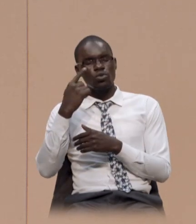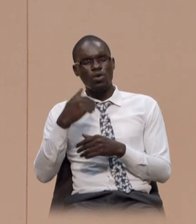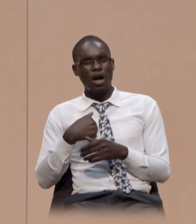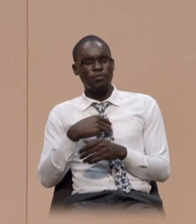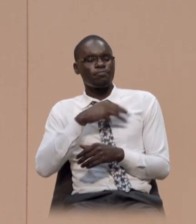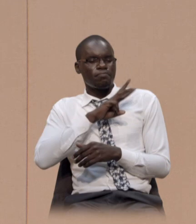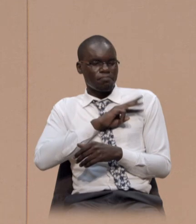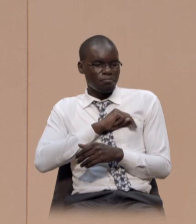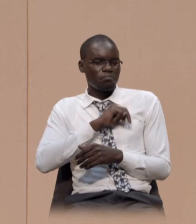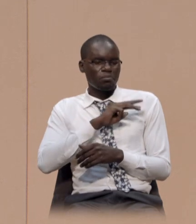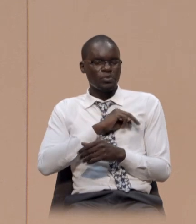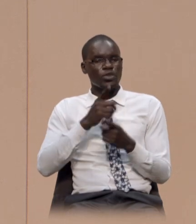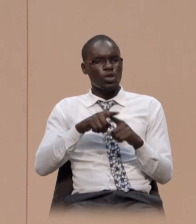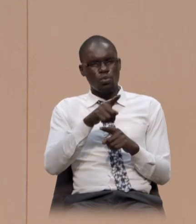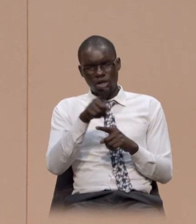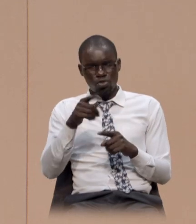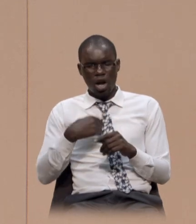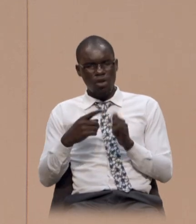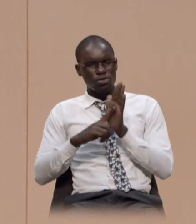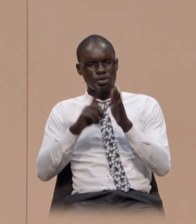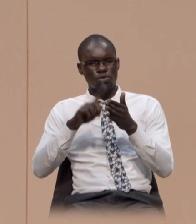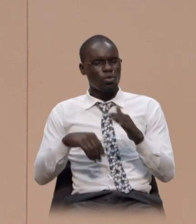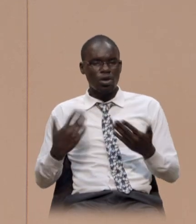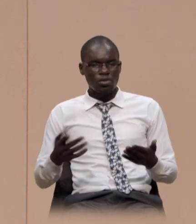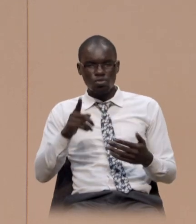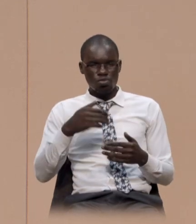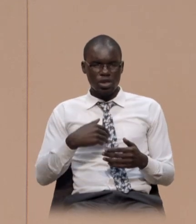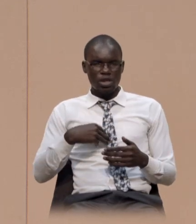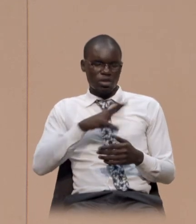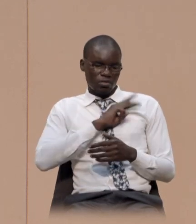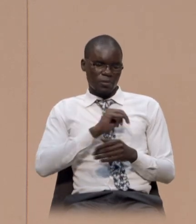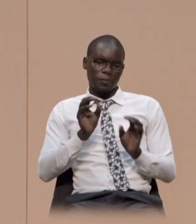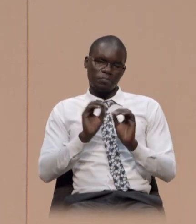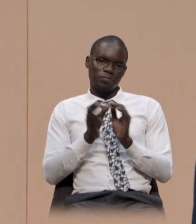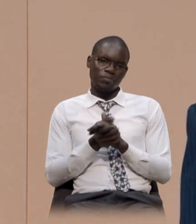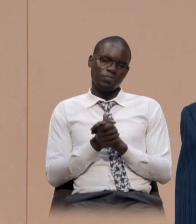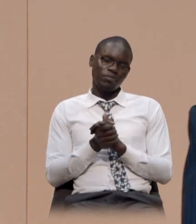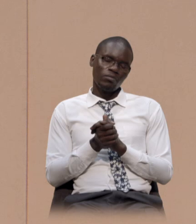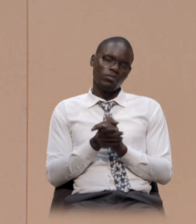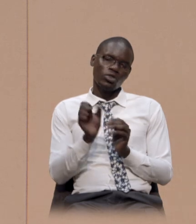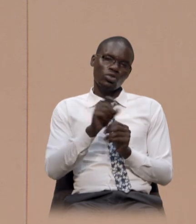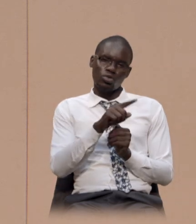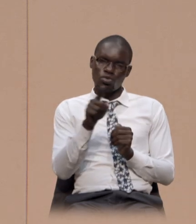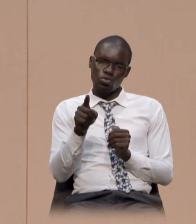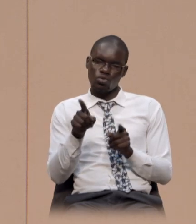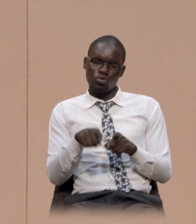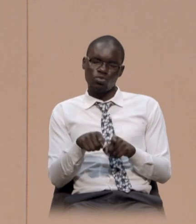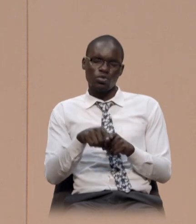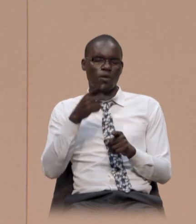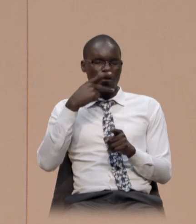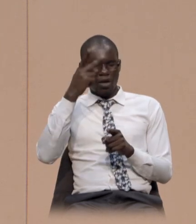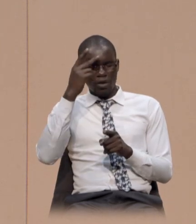ninafumilia. Na wewe Musa umeonyesha kwamba ufumilii. Kwa hivyo wewe kama mzazi mmoja